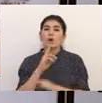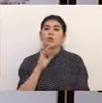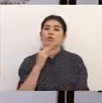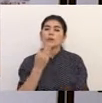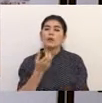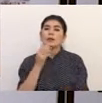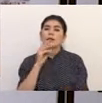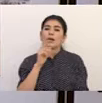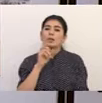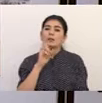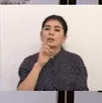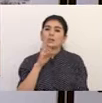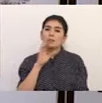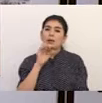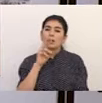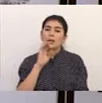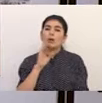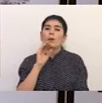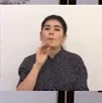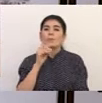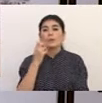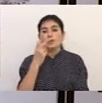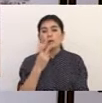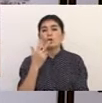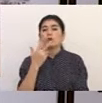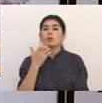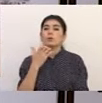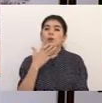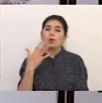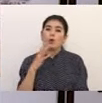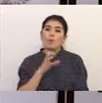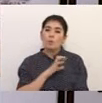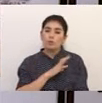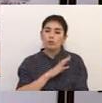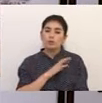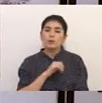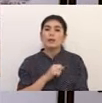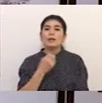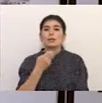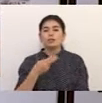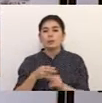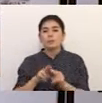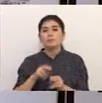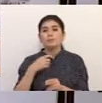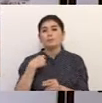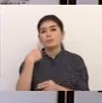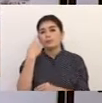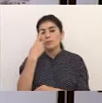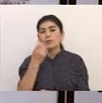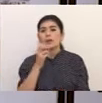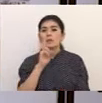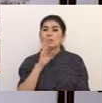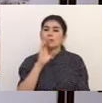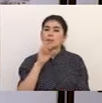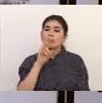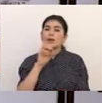gap tarkibida kesimlik belgisi 2 va undan ortiq bo'ladi. Shu o'rinda yana ta'kidlab o'tib ketaman.